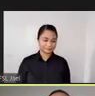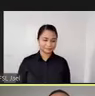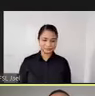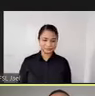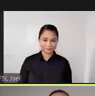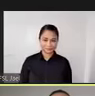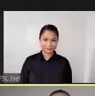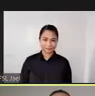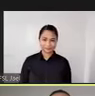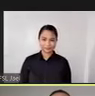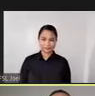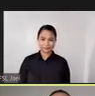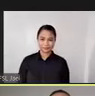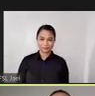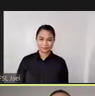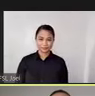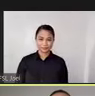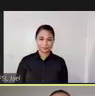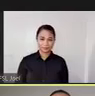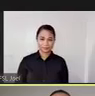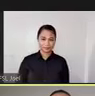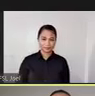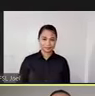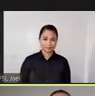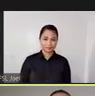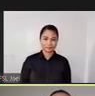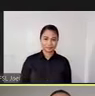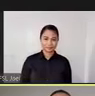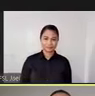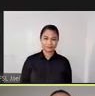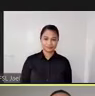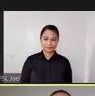islands and communities, really need basic electricity.